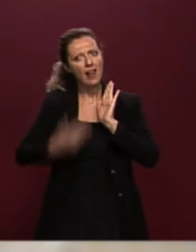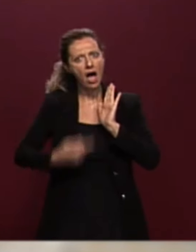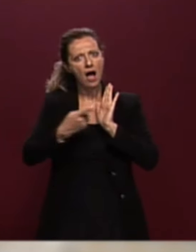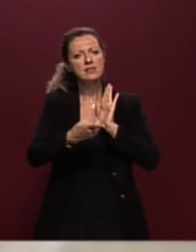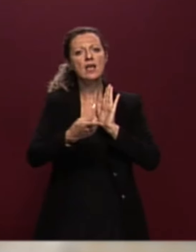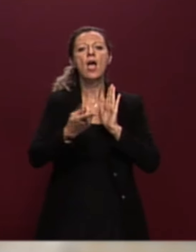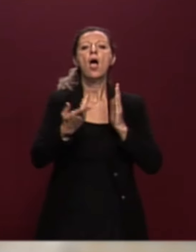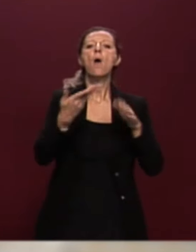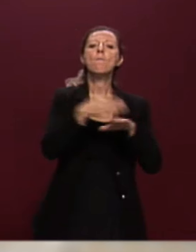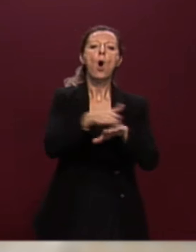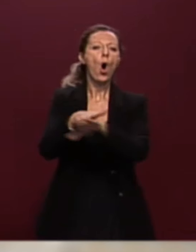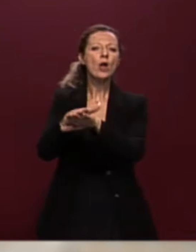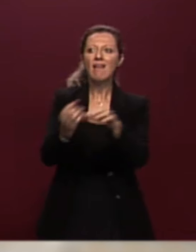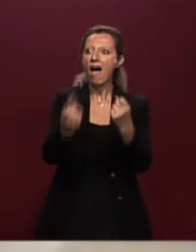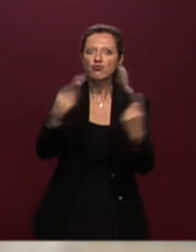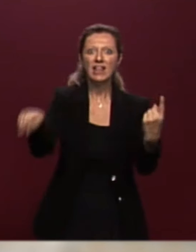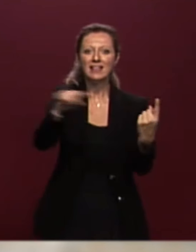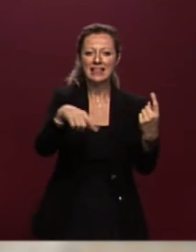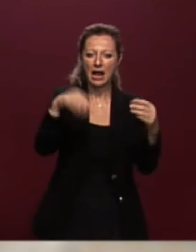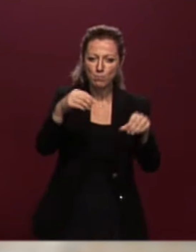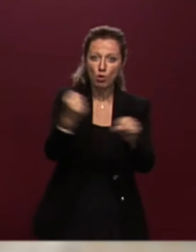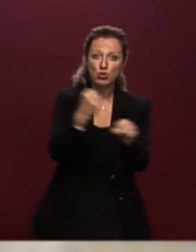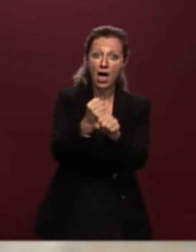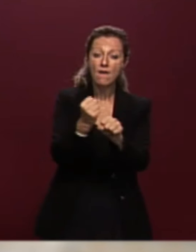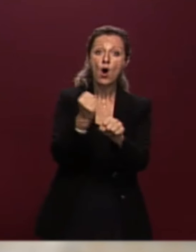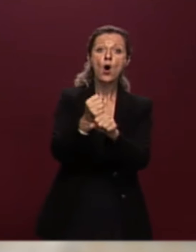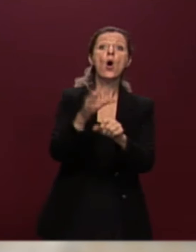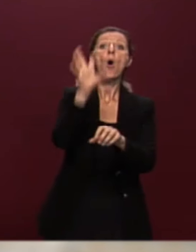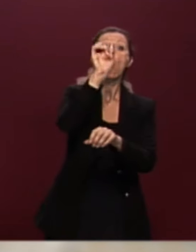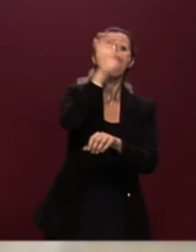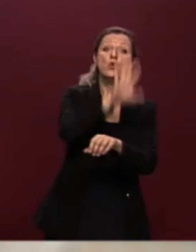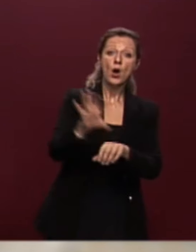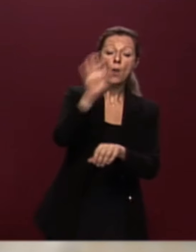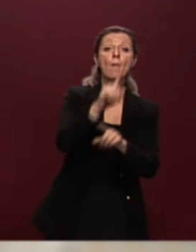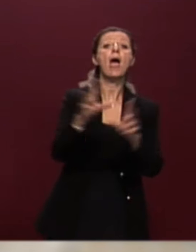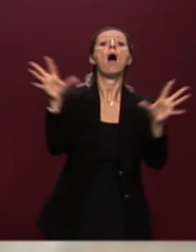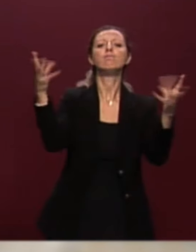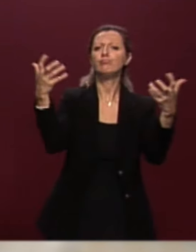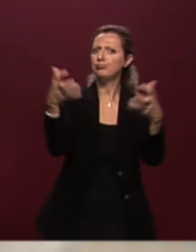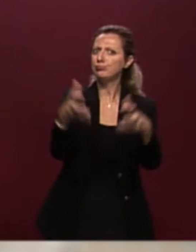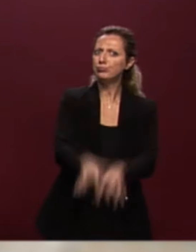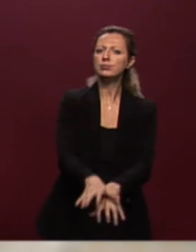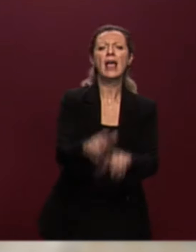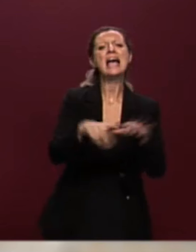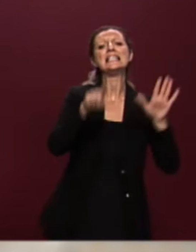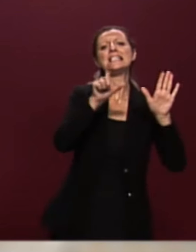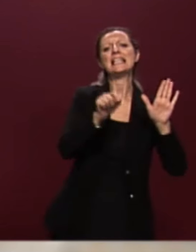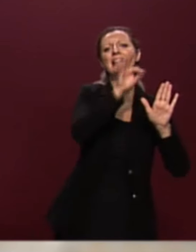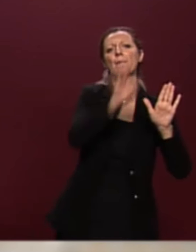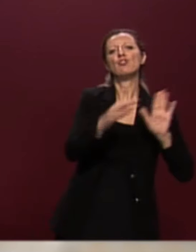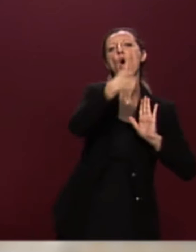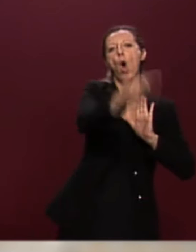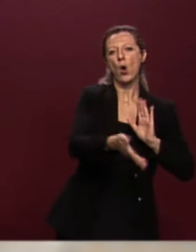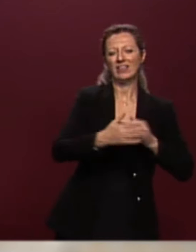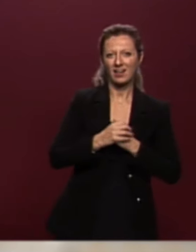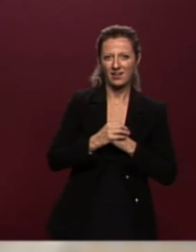morti accidentali sul posto di lavoro nell'Unione Europea di oltre il